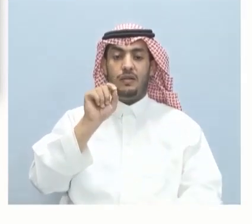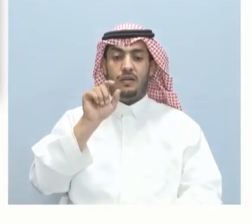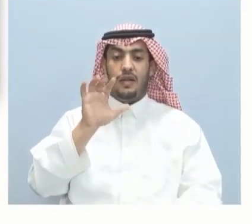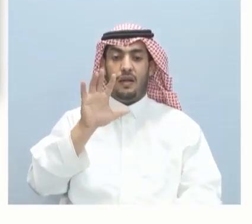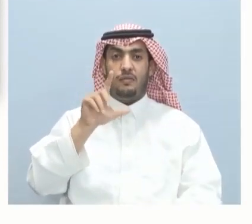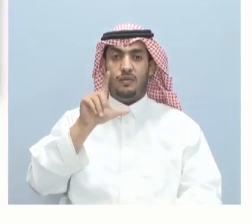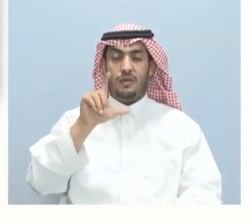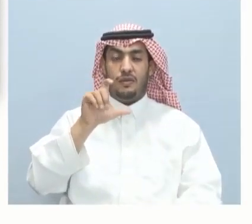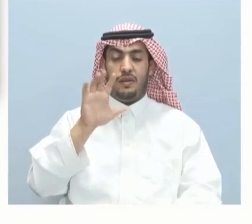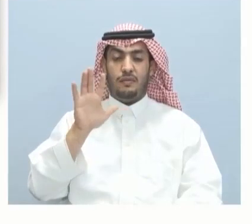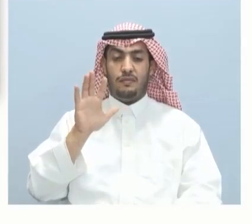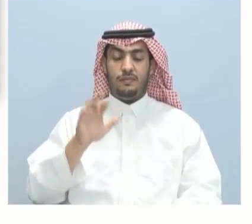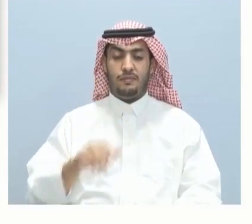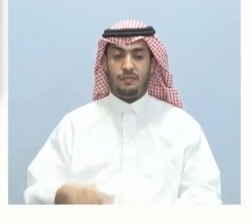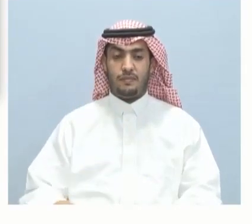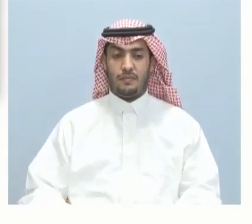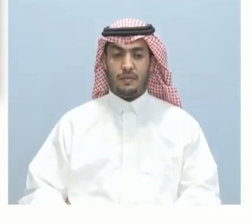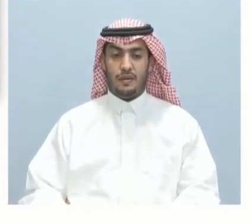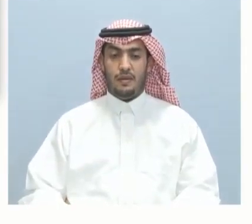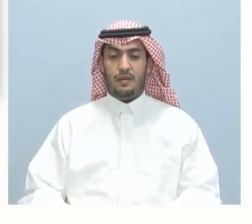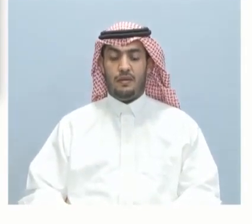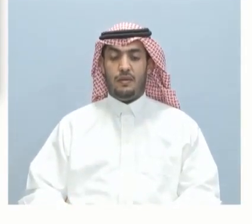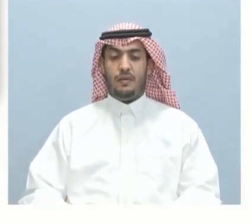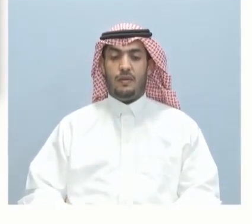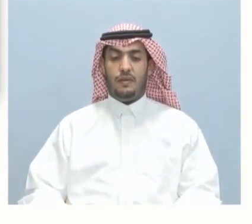1.75 لننقل في مكان